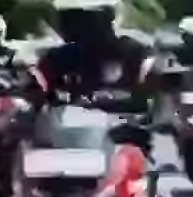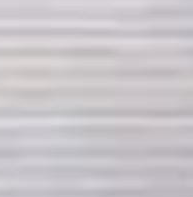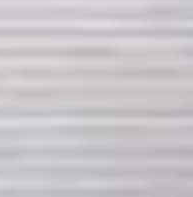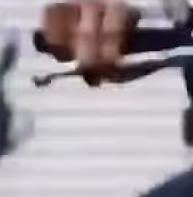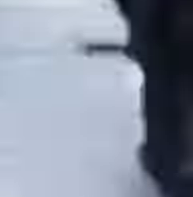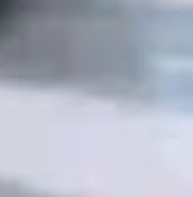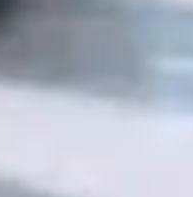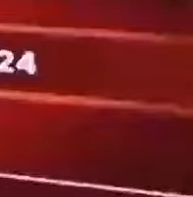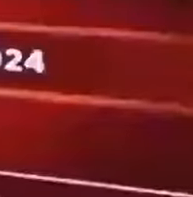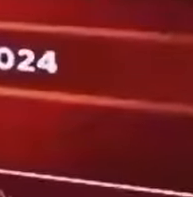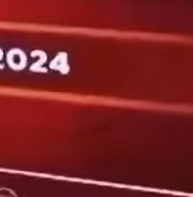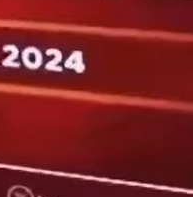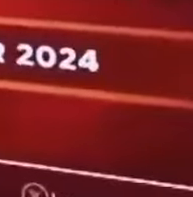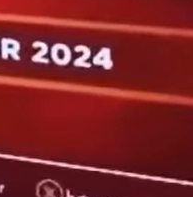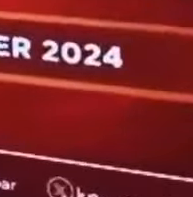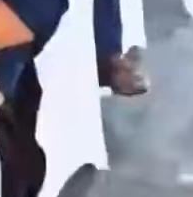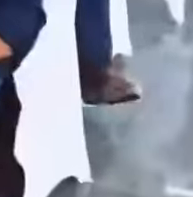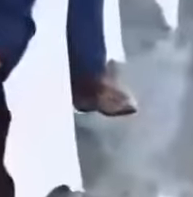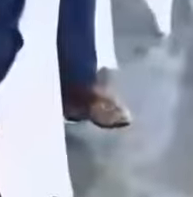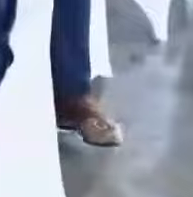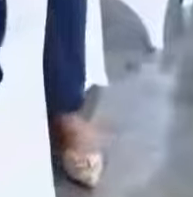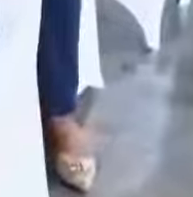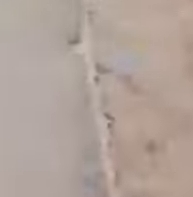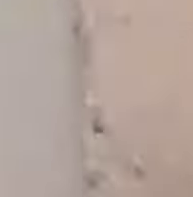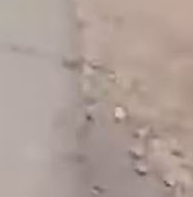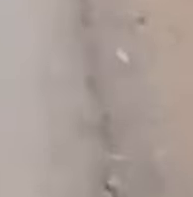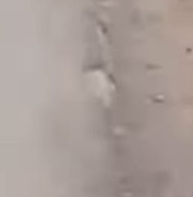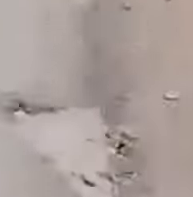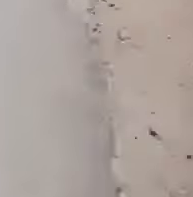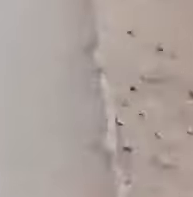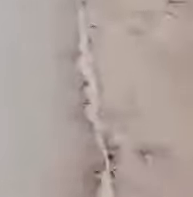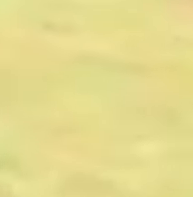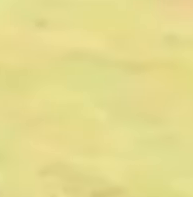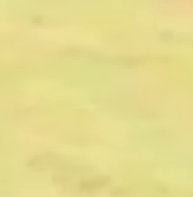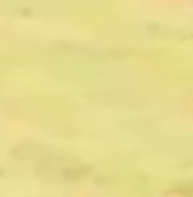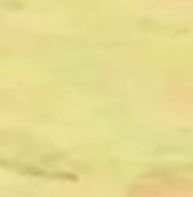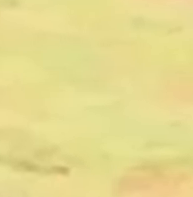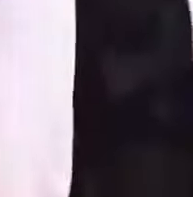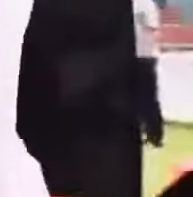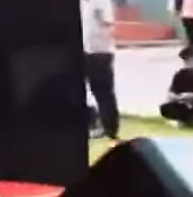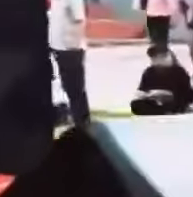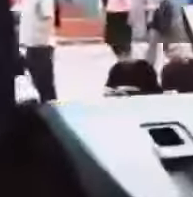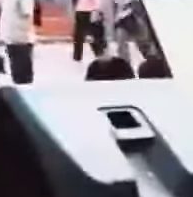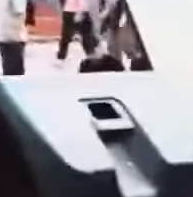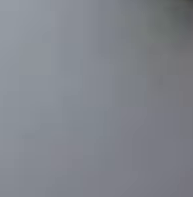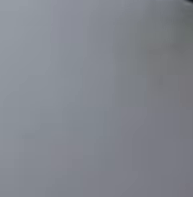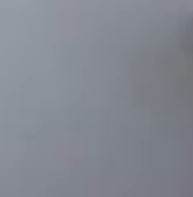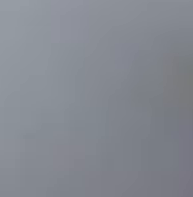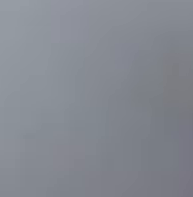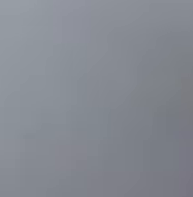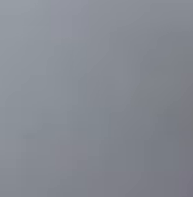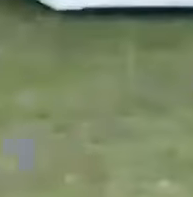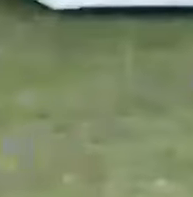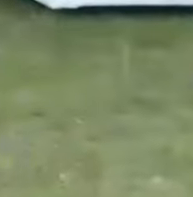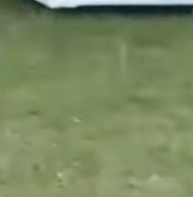16 November 2024. Touring Demokrasi, Road 27 November